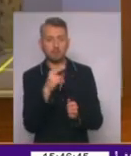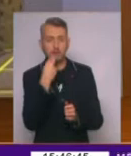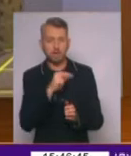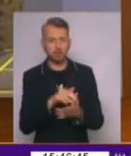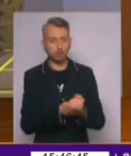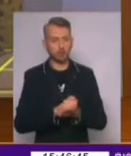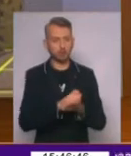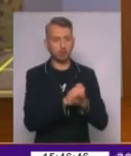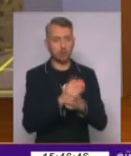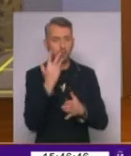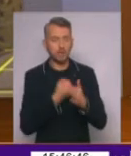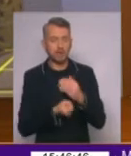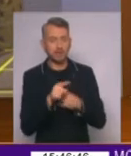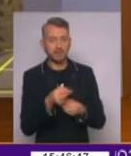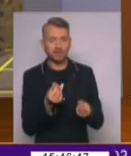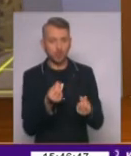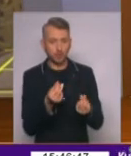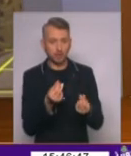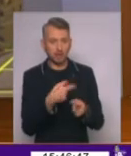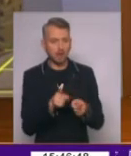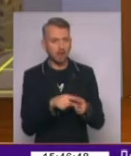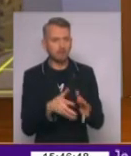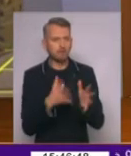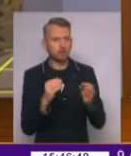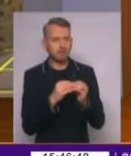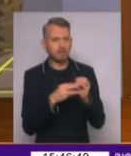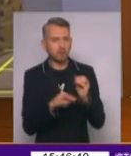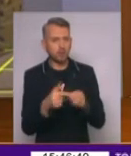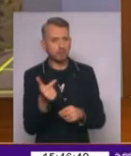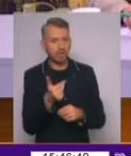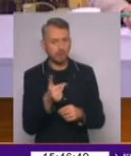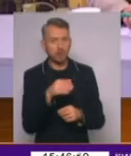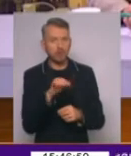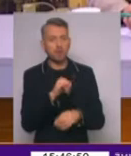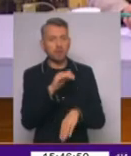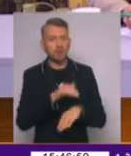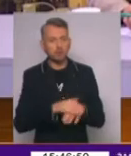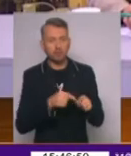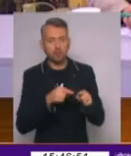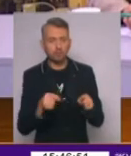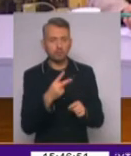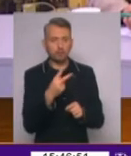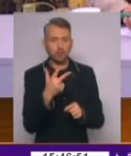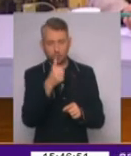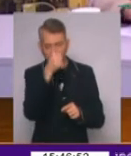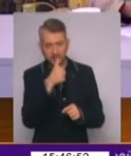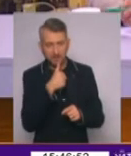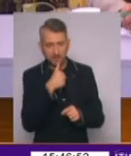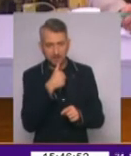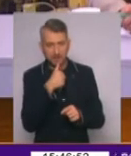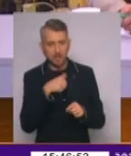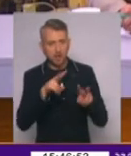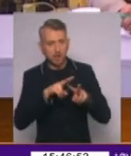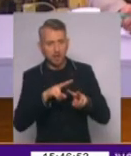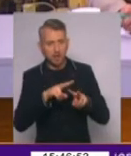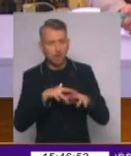організовані. І коли з'явилися ці кошти, а це більше 10 мільйонів гривень, то їх фактично впродовж 2-3 місяців